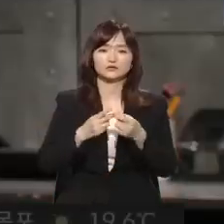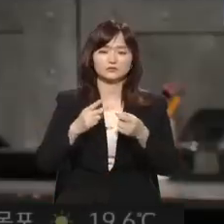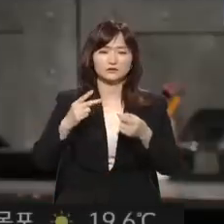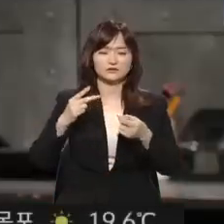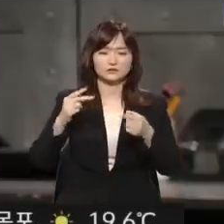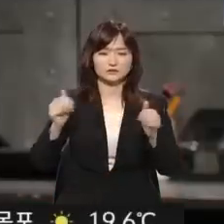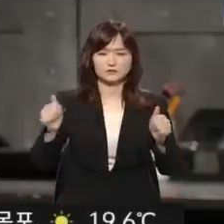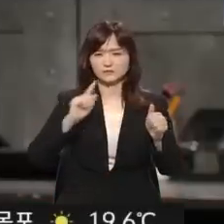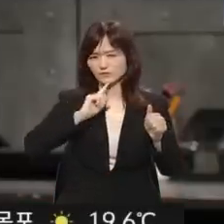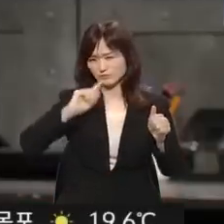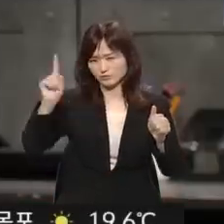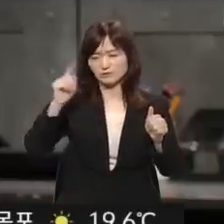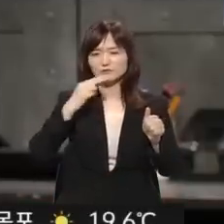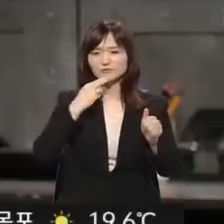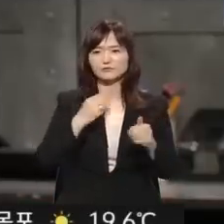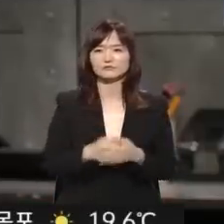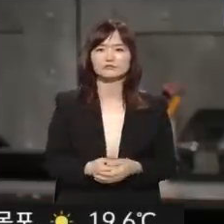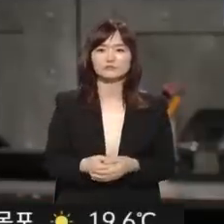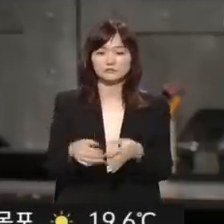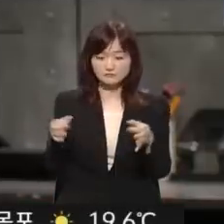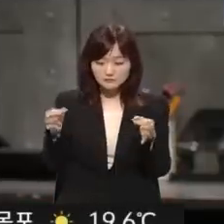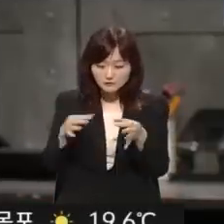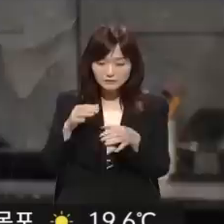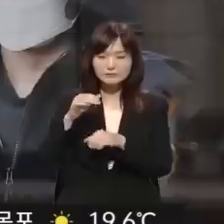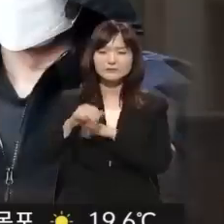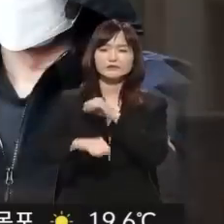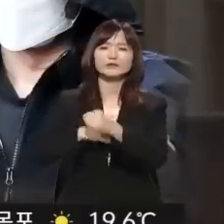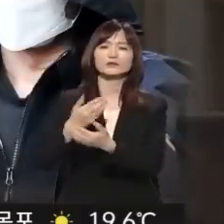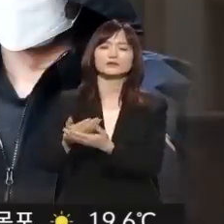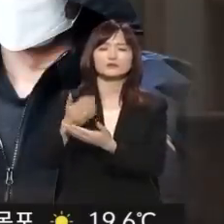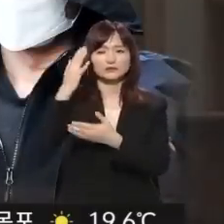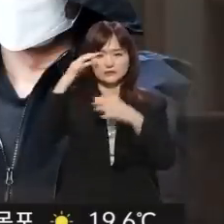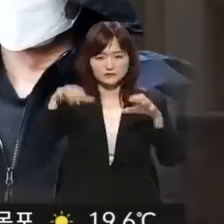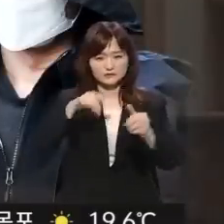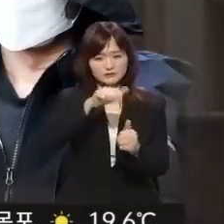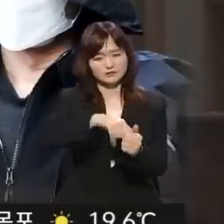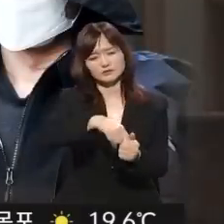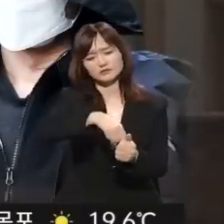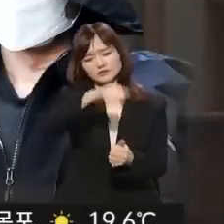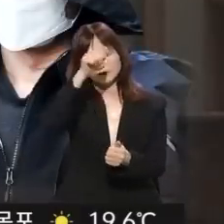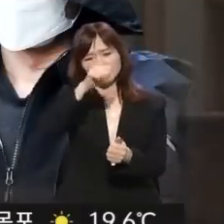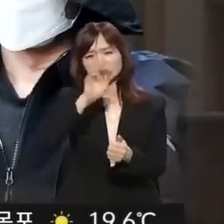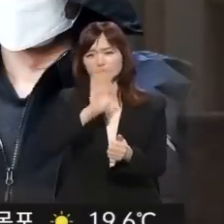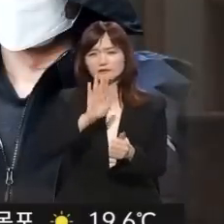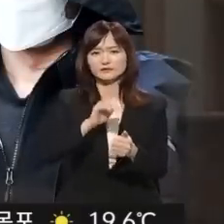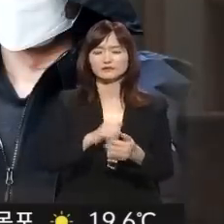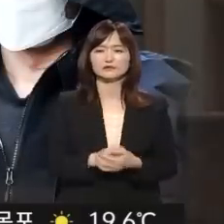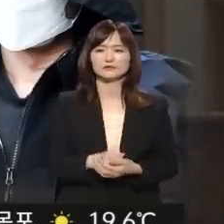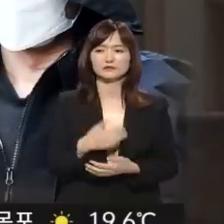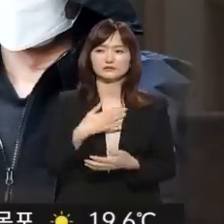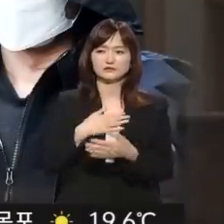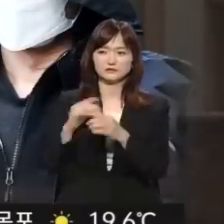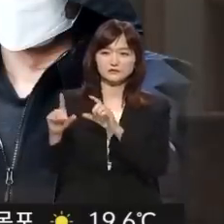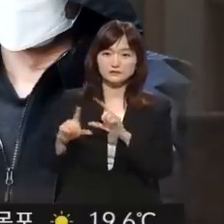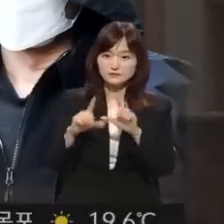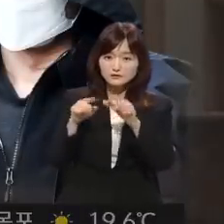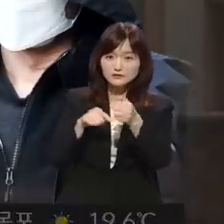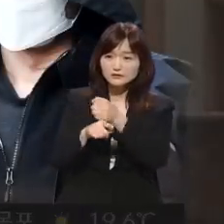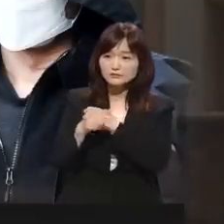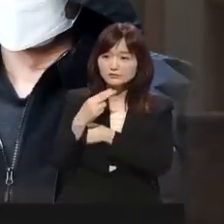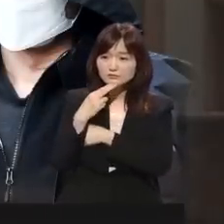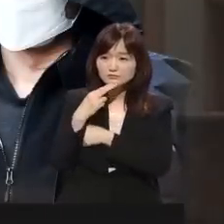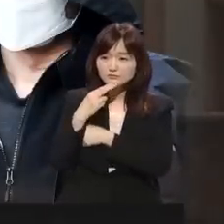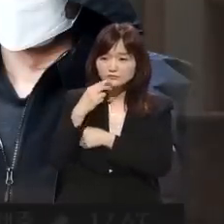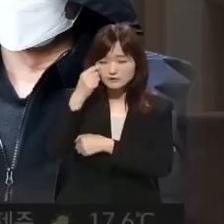없다라고 이야기하면서 잠시나마 자유를 달라 우리나라에서는 사형집행 안 하지 않느냐 내 삶이 의미 없는데